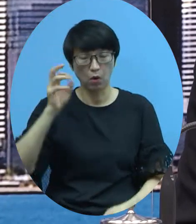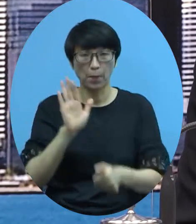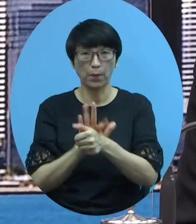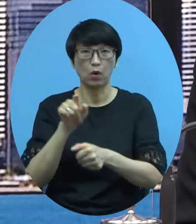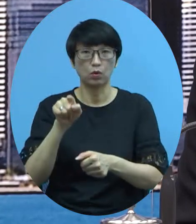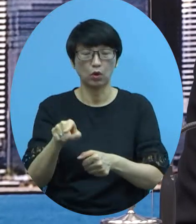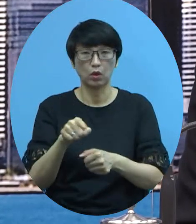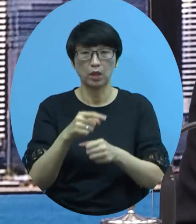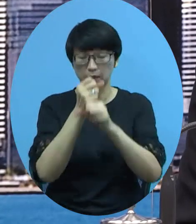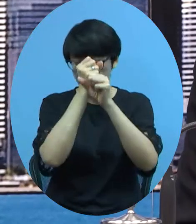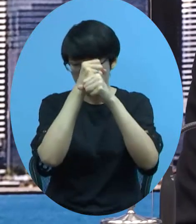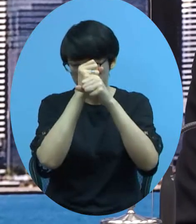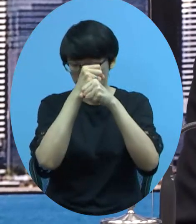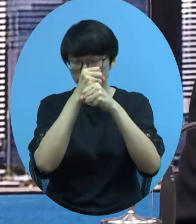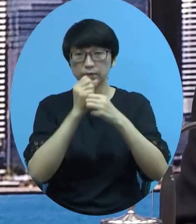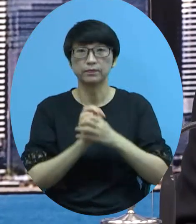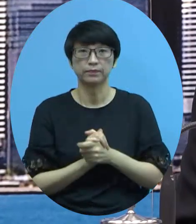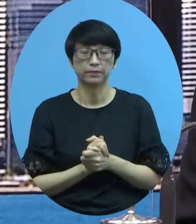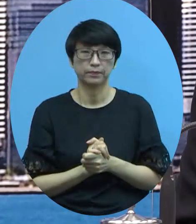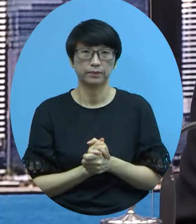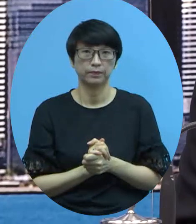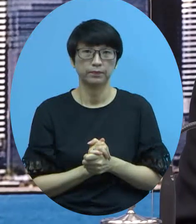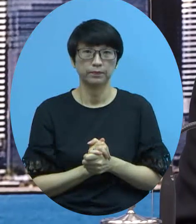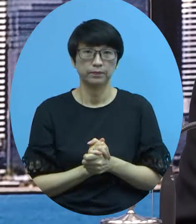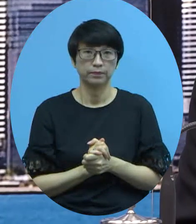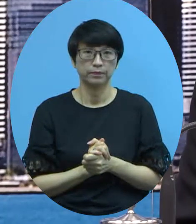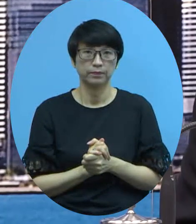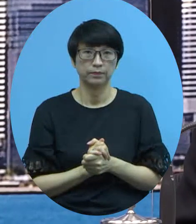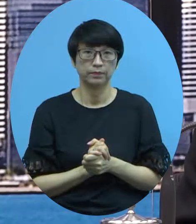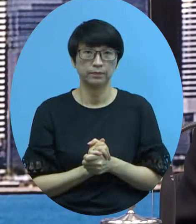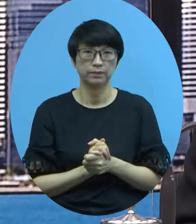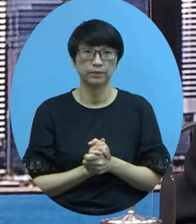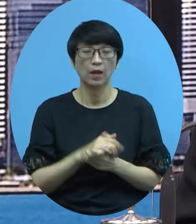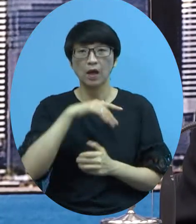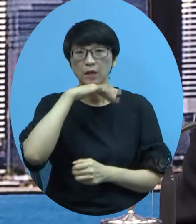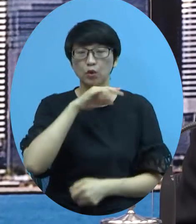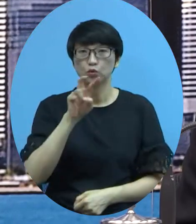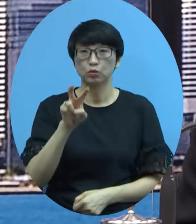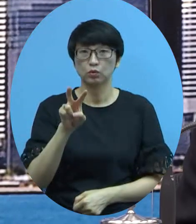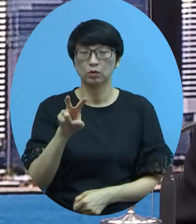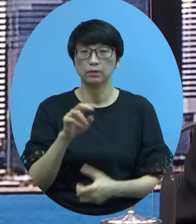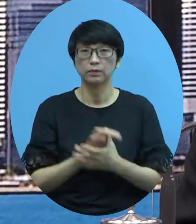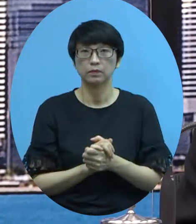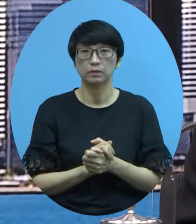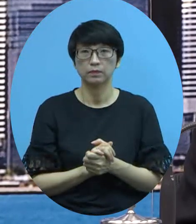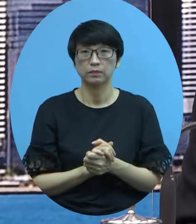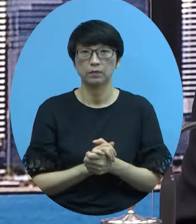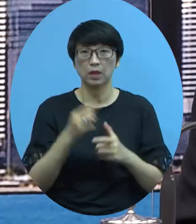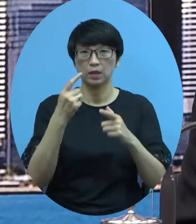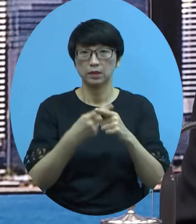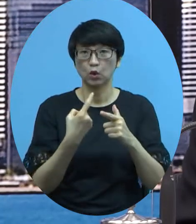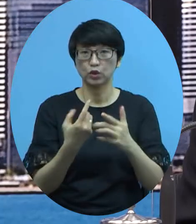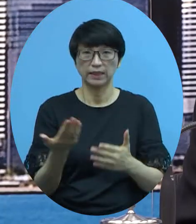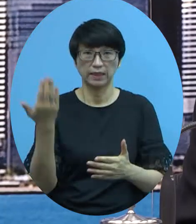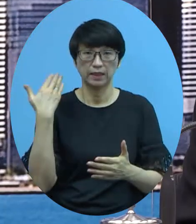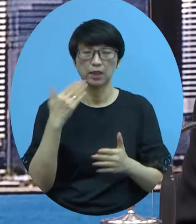呢一個檢測嘅嚇。咁咧就如果睇翻我哋喺大概一個月之前